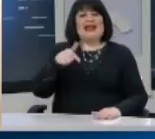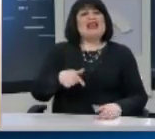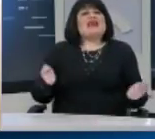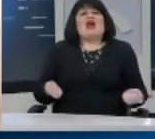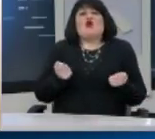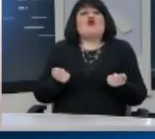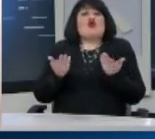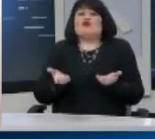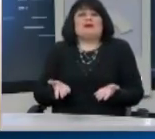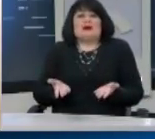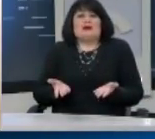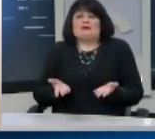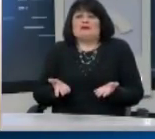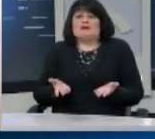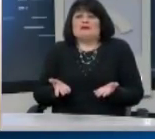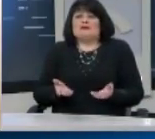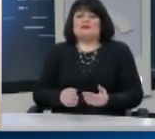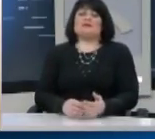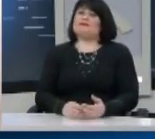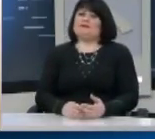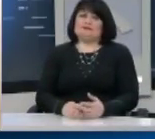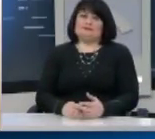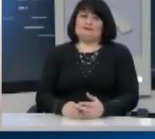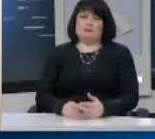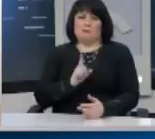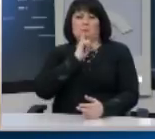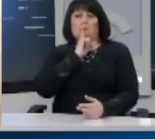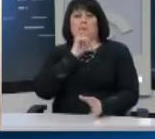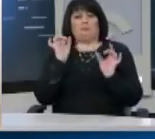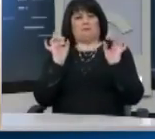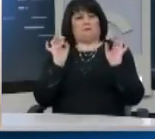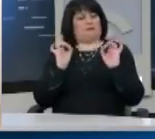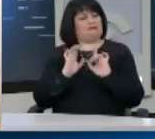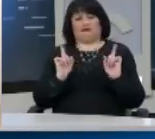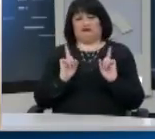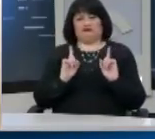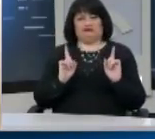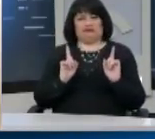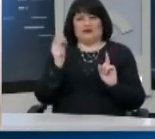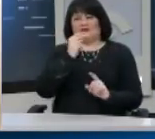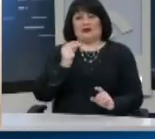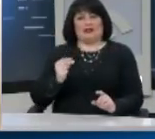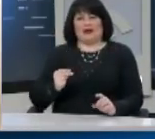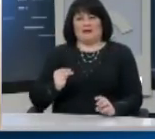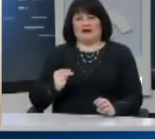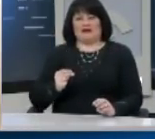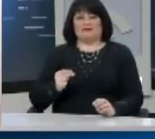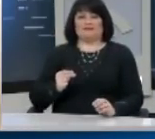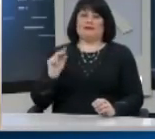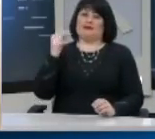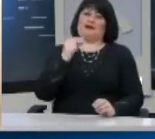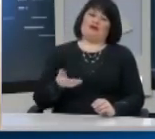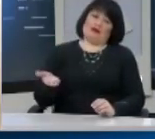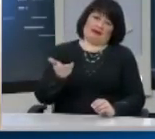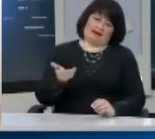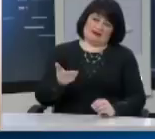γεγονότα αυτά είναι γεγονότα ουδείς σιώπησε ουδείς σιώπησε για αυτά τα πράγματα κυρίες και κύριοι